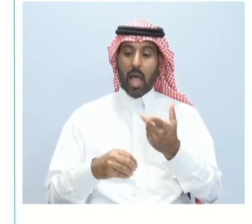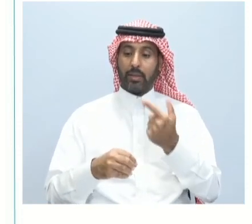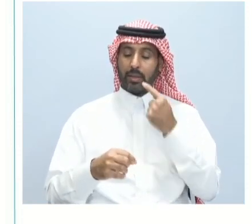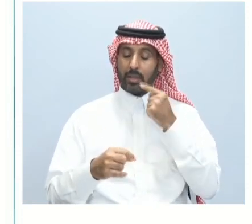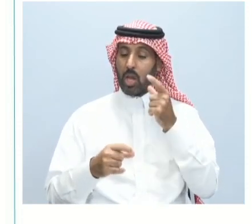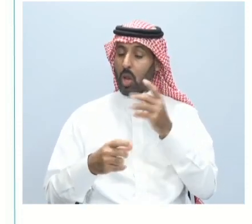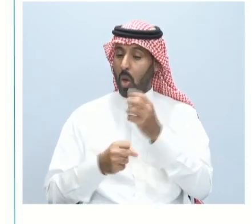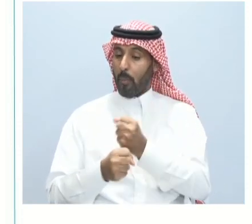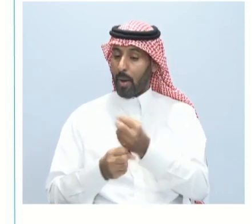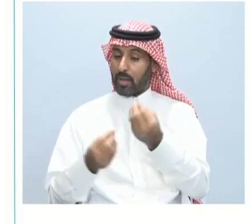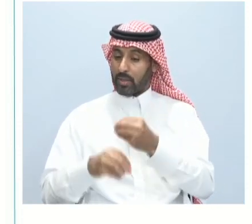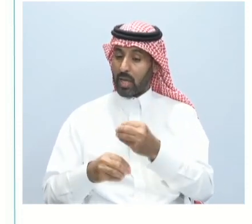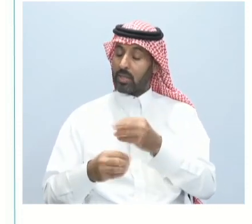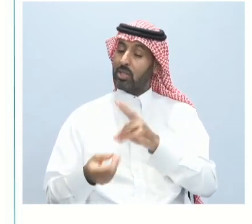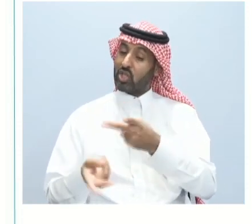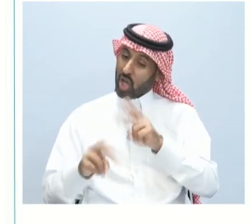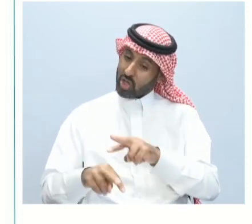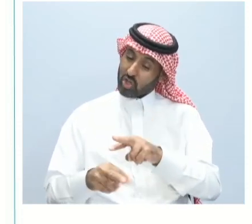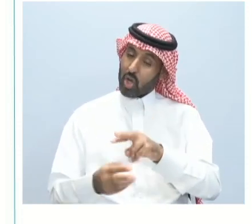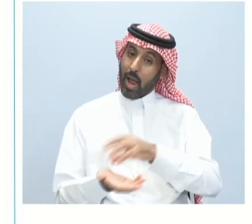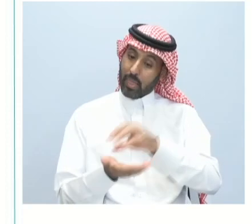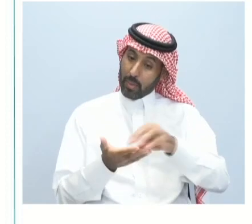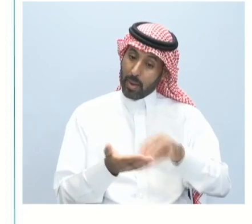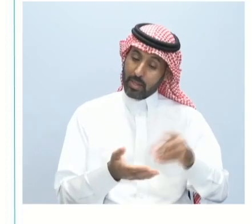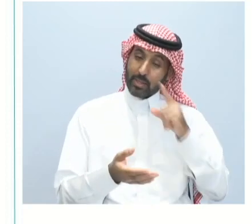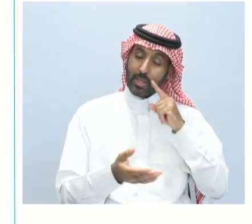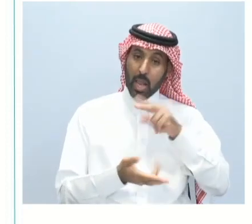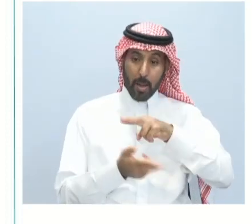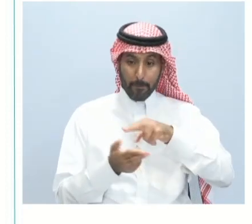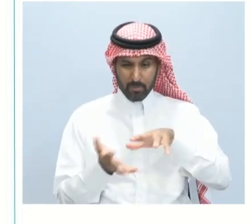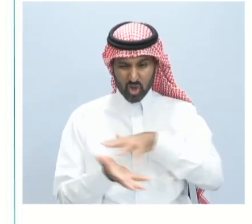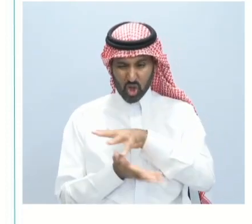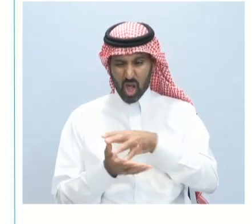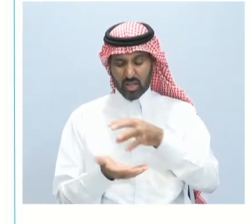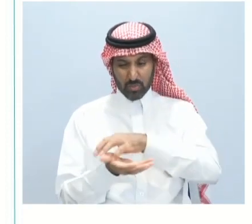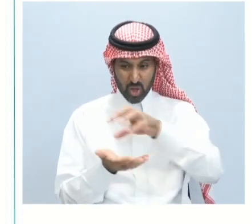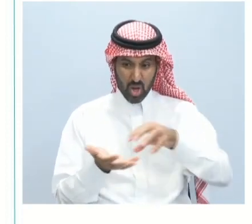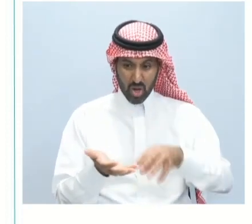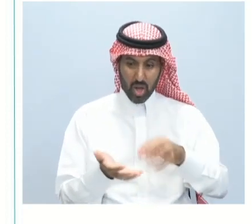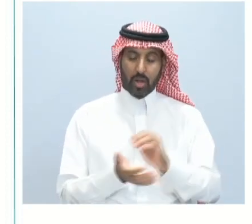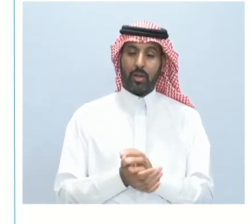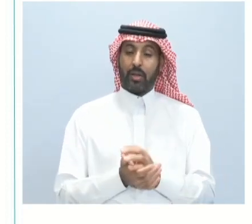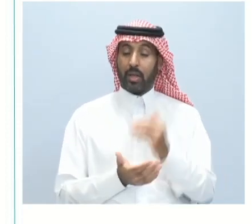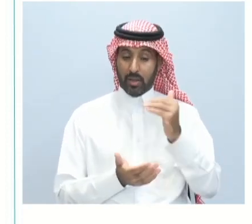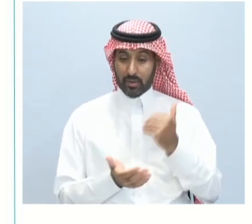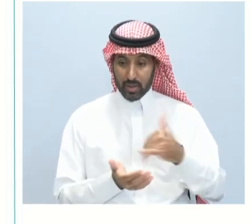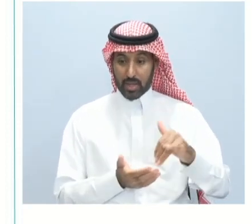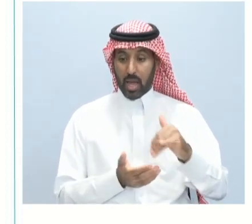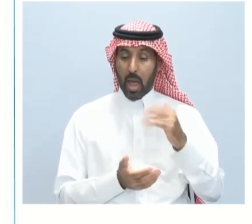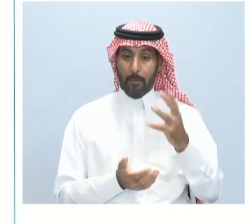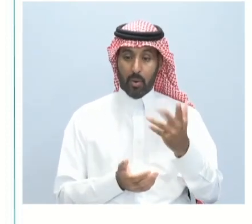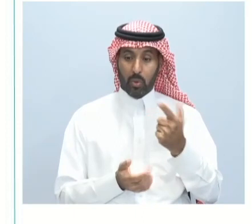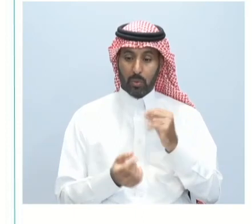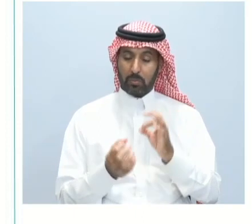عدد اكبر من نسخ المشكلات التي من الممكن ايجاد حلها هذا النمط من الحلول معقول ومتوقع لان